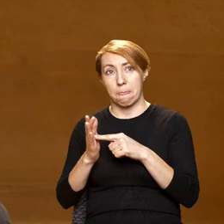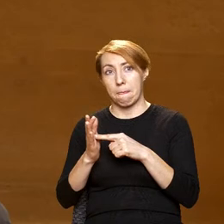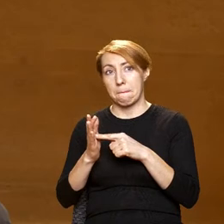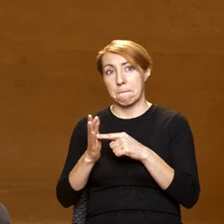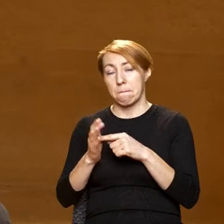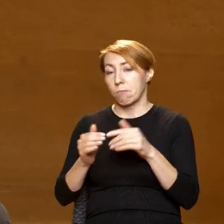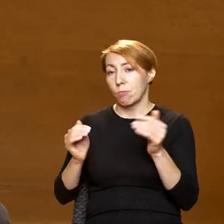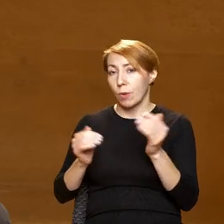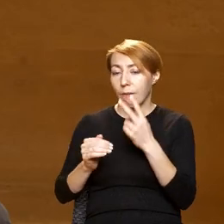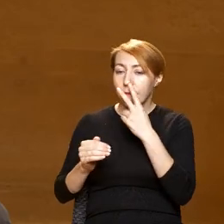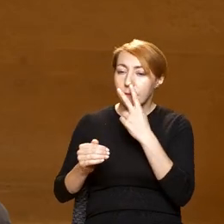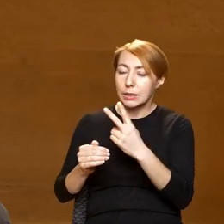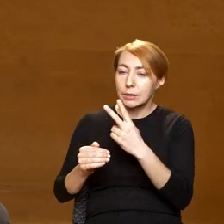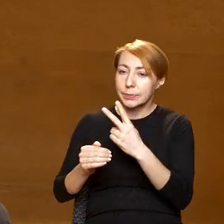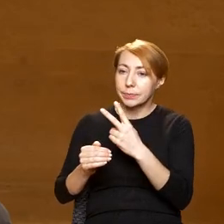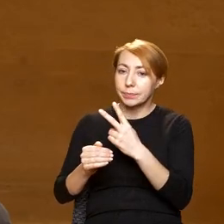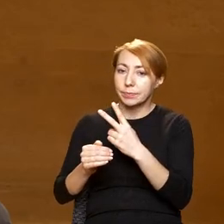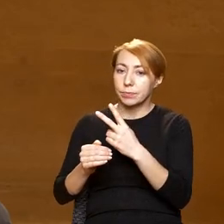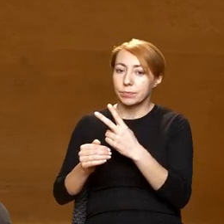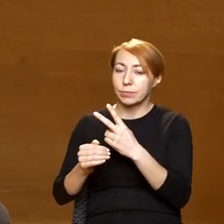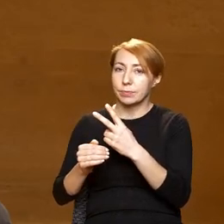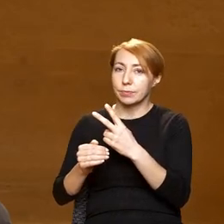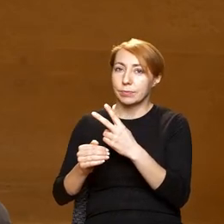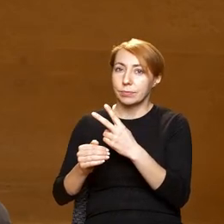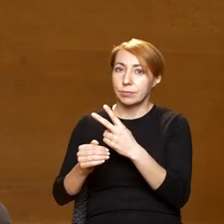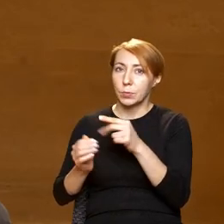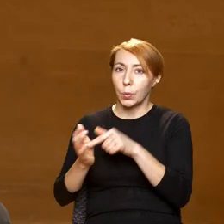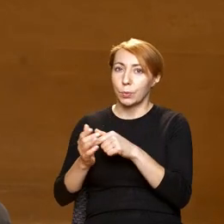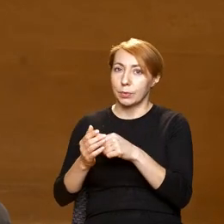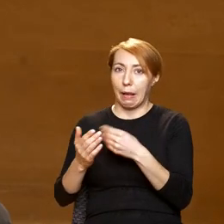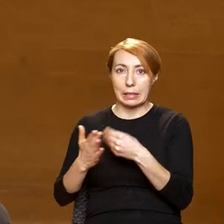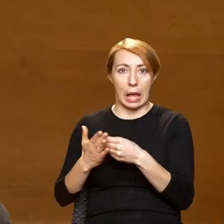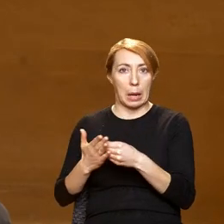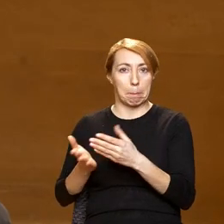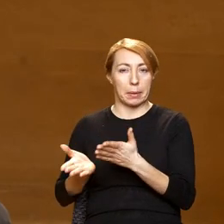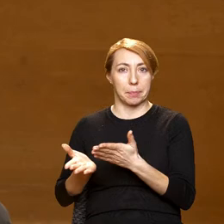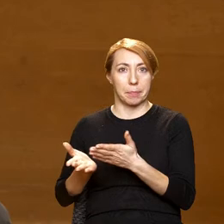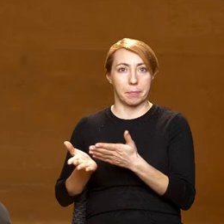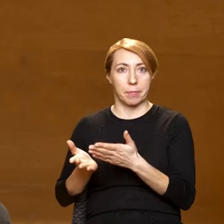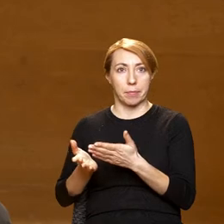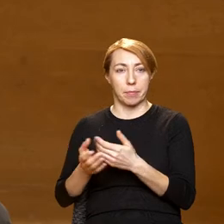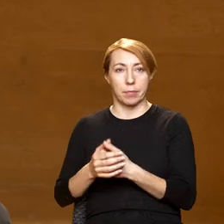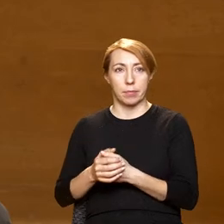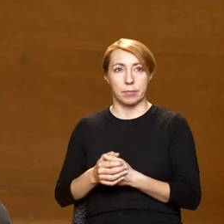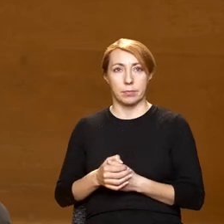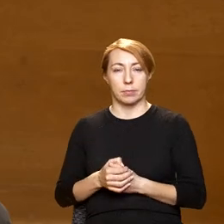możesz widzieć, że to już skarb. Skarb dla Baden,